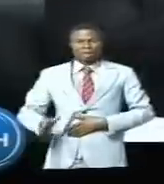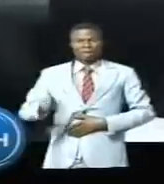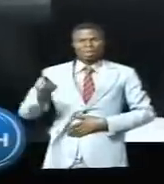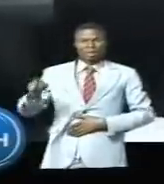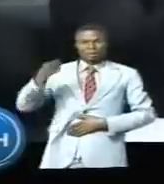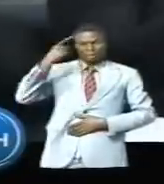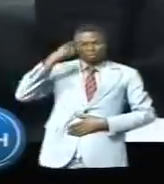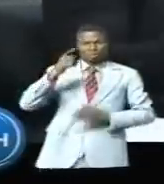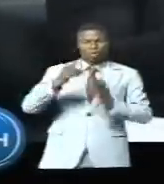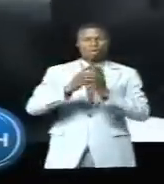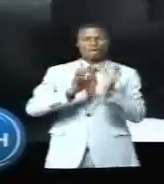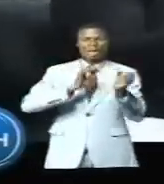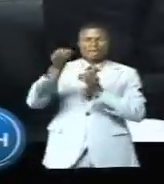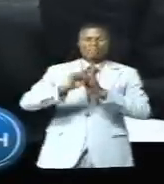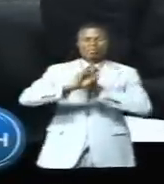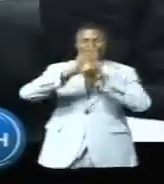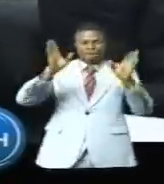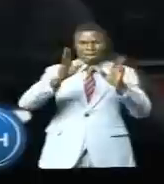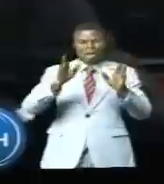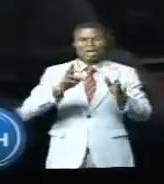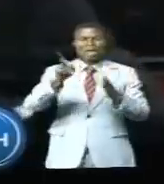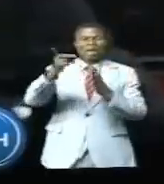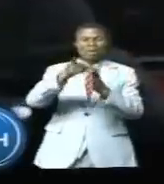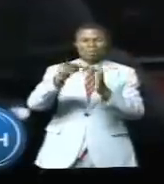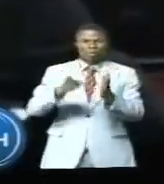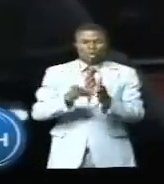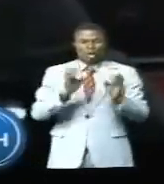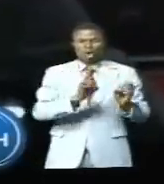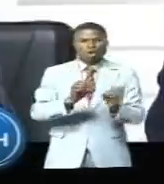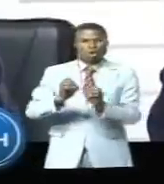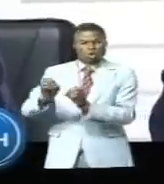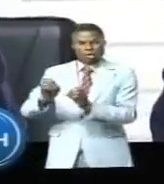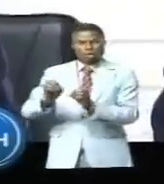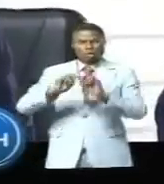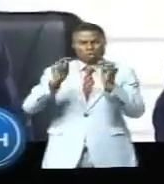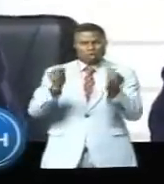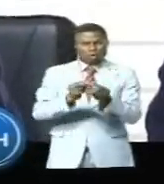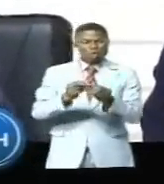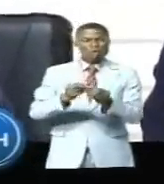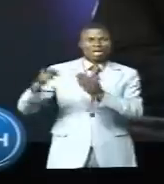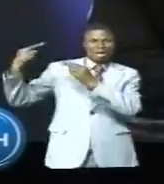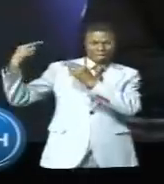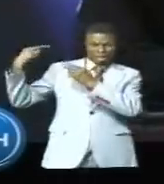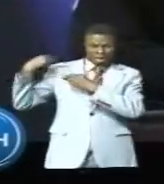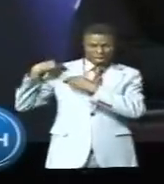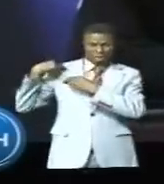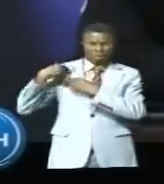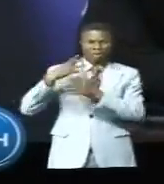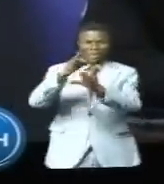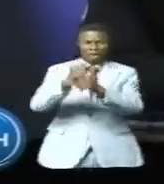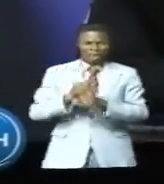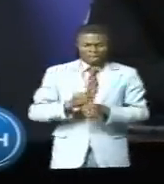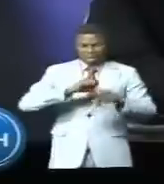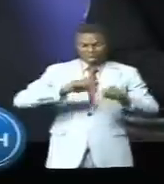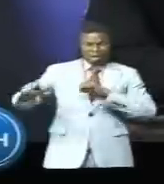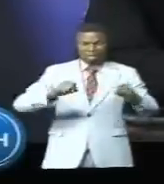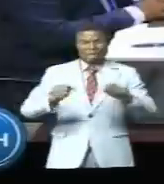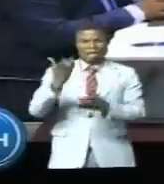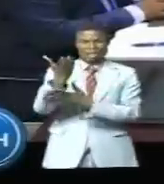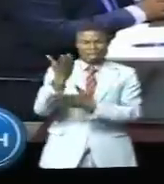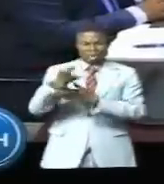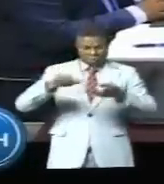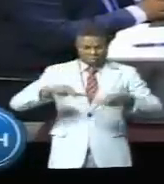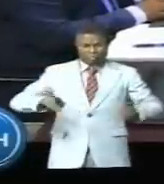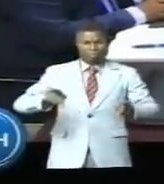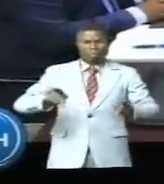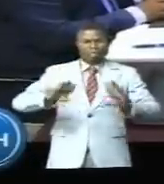pour la clarification de la procédure en tant qu'organe qui a dans ses attributions la réception et l'examen des demandes de permis